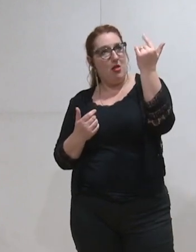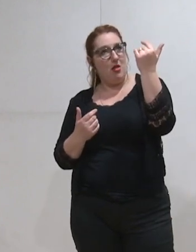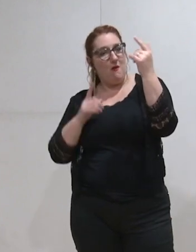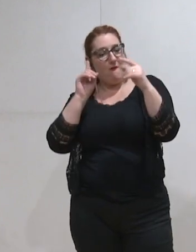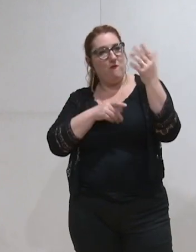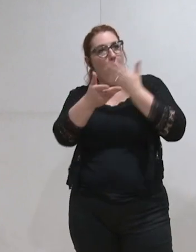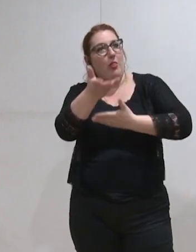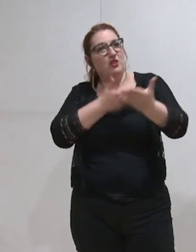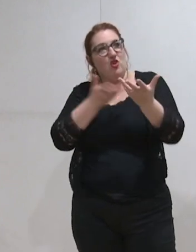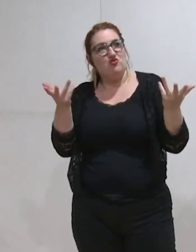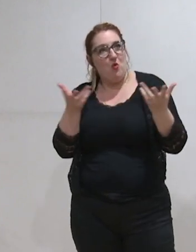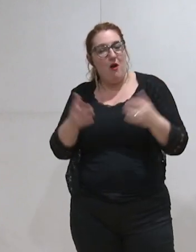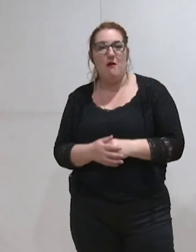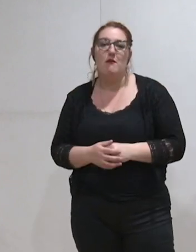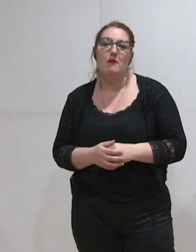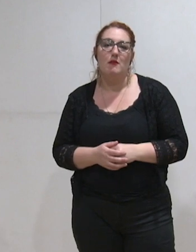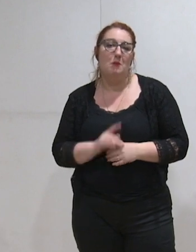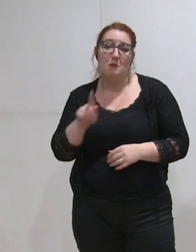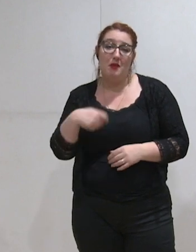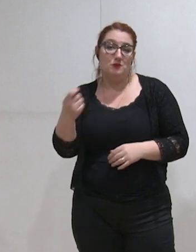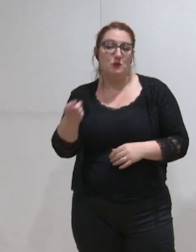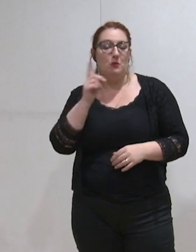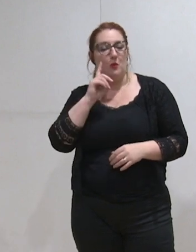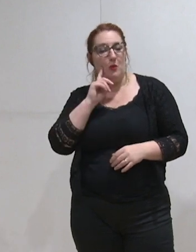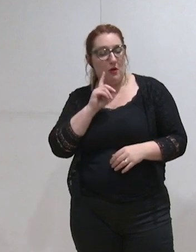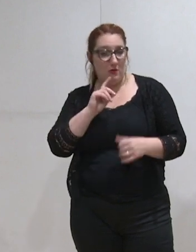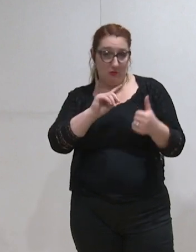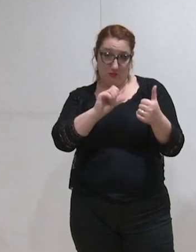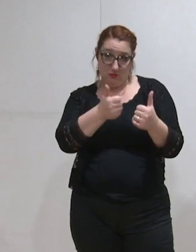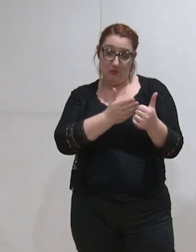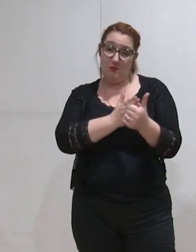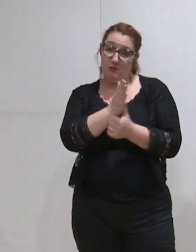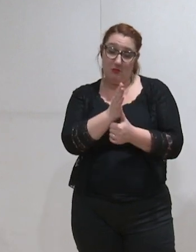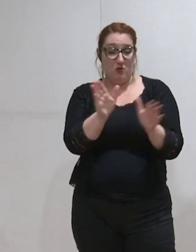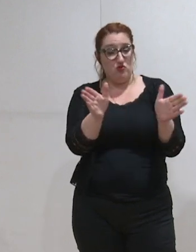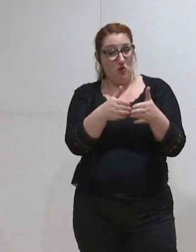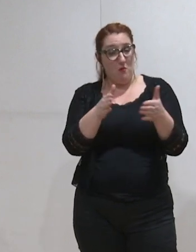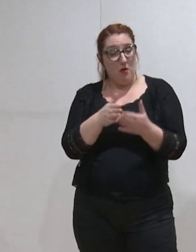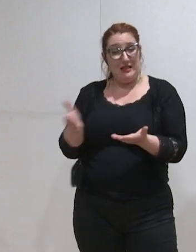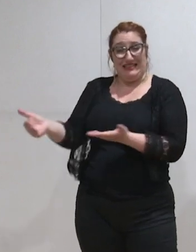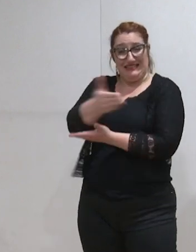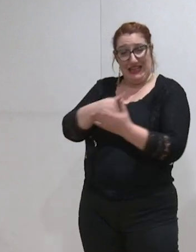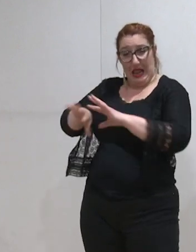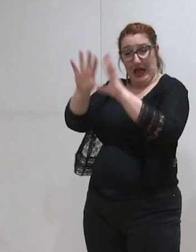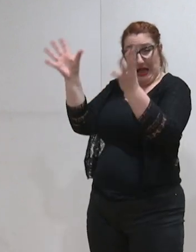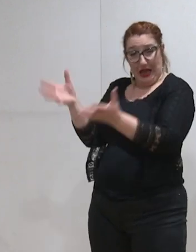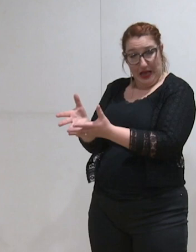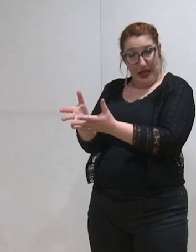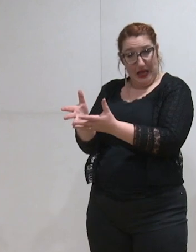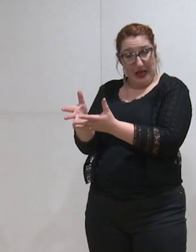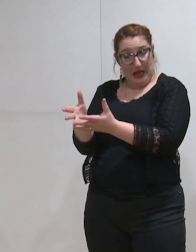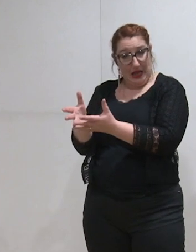contreparties plus significatives parce que si vous lui demandez d'assumer une masse salariale bien plus significative